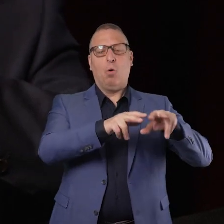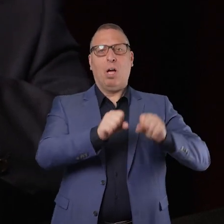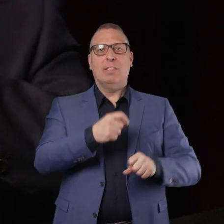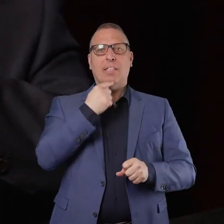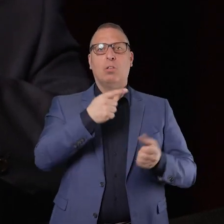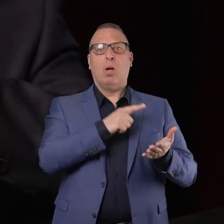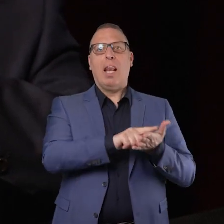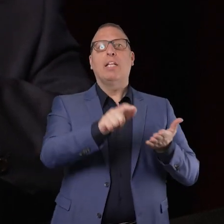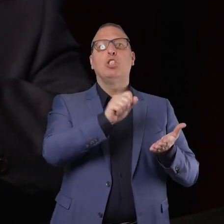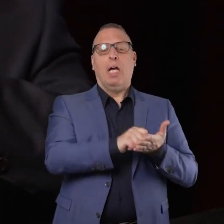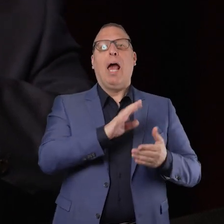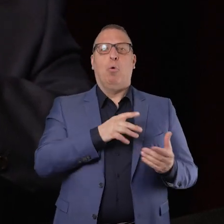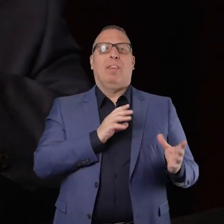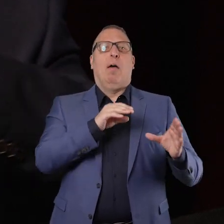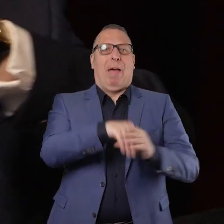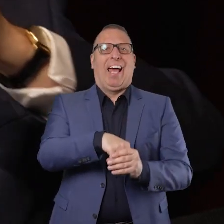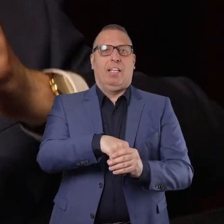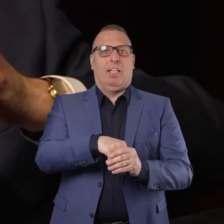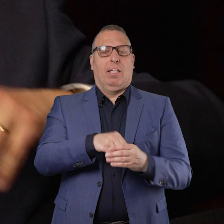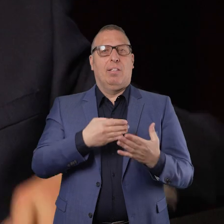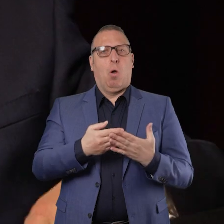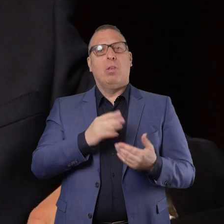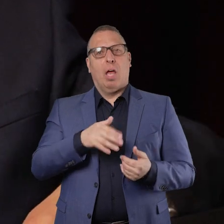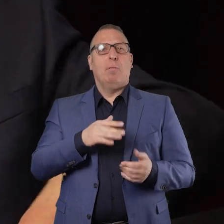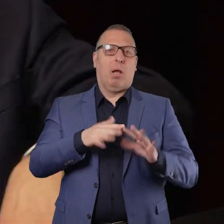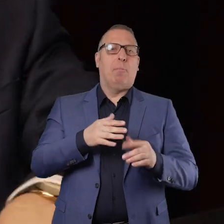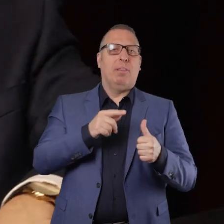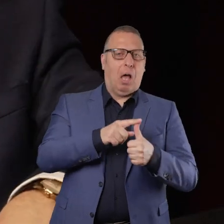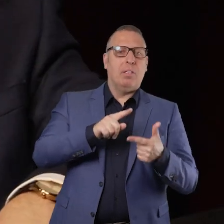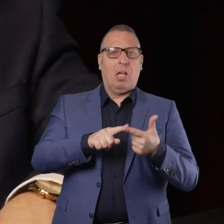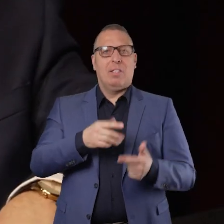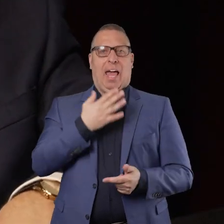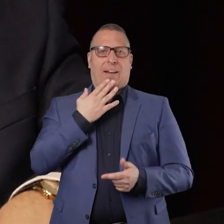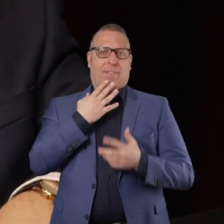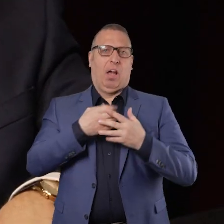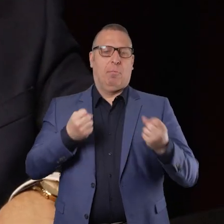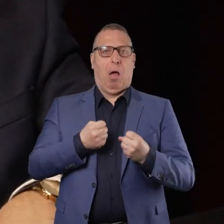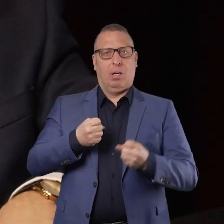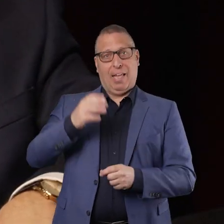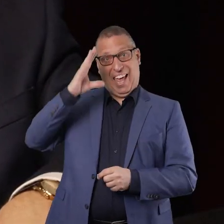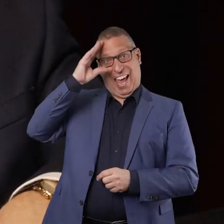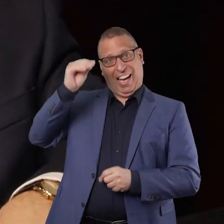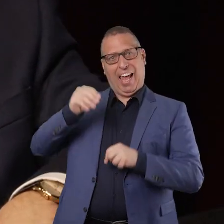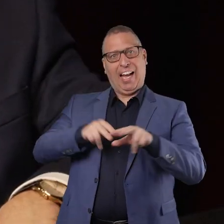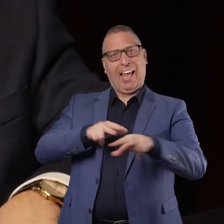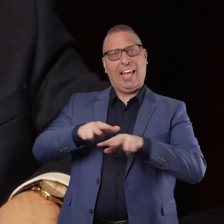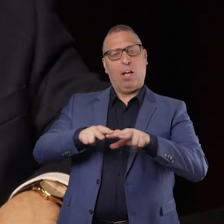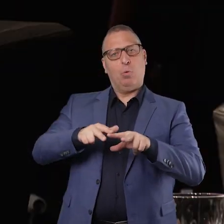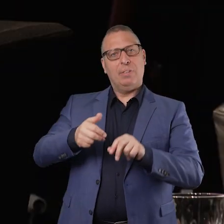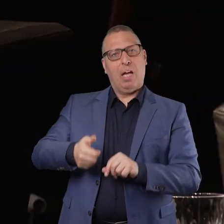Regierung kann sagen kann, die Liechtensteiner sind auch dabei. Es erleichtert doch das eine oder das andere. Herr